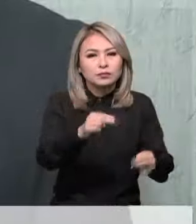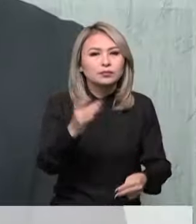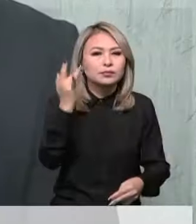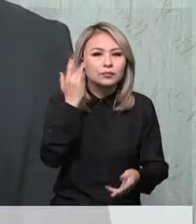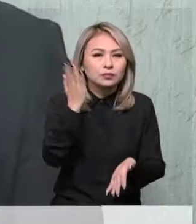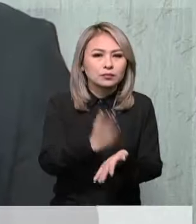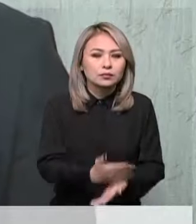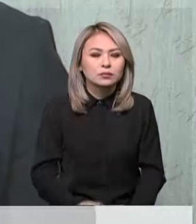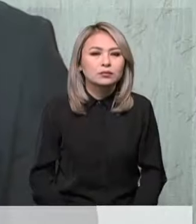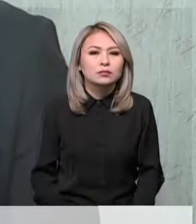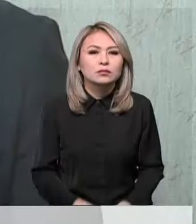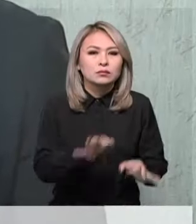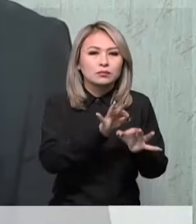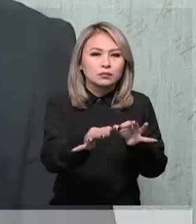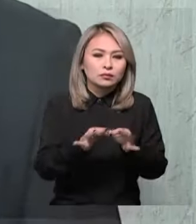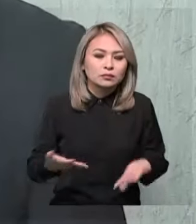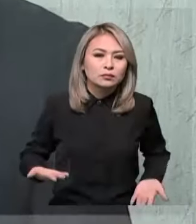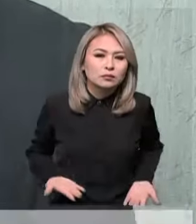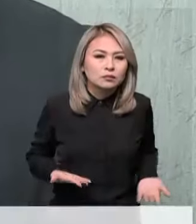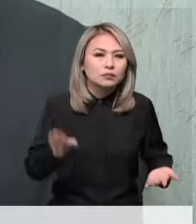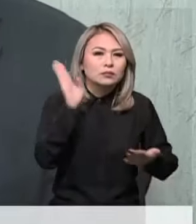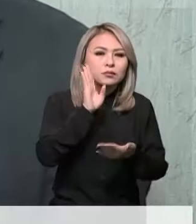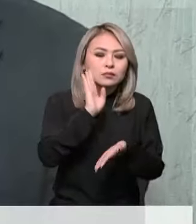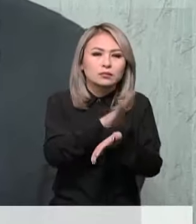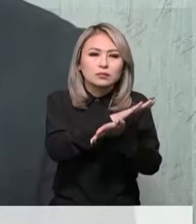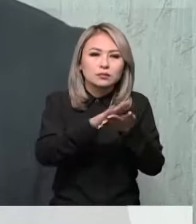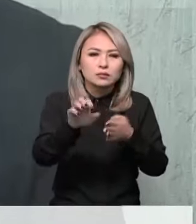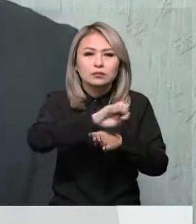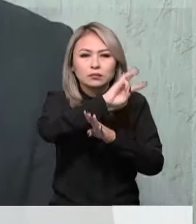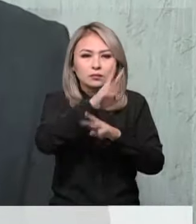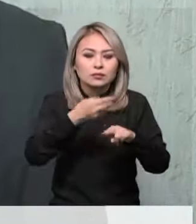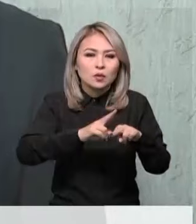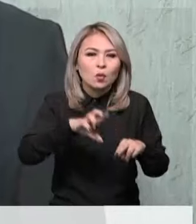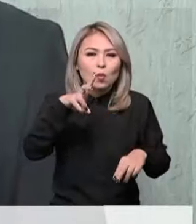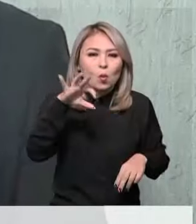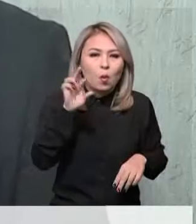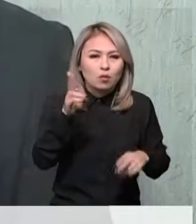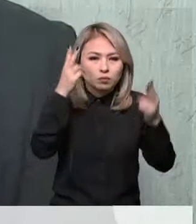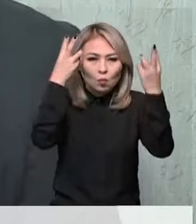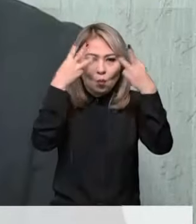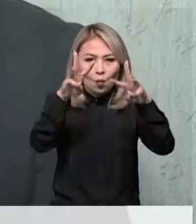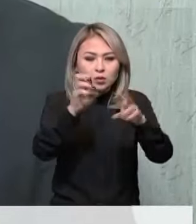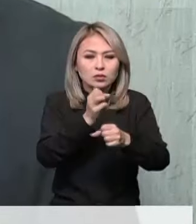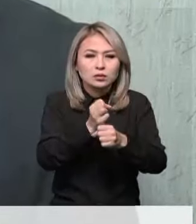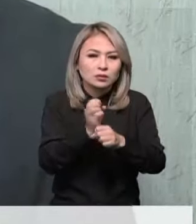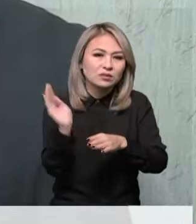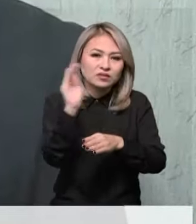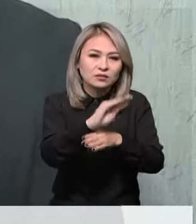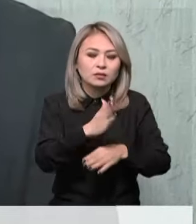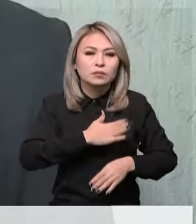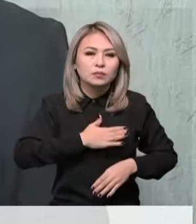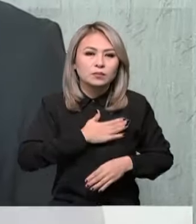қалмайды. Кішігірім елді мекендерді жаңағы су, ауыз, таза ауыз сумен қамту жөнінде блок модульді кешендер орнатылып жатыр. Бұл